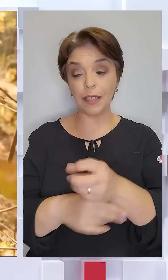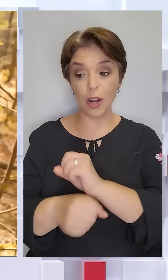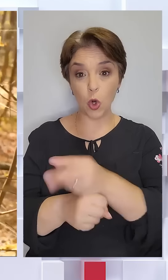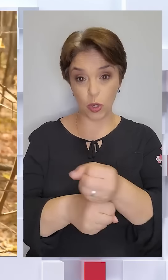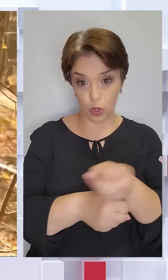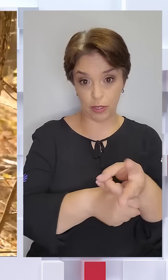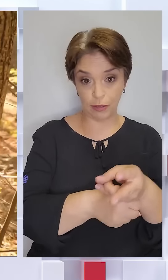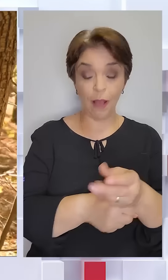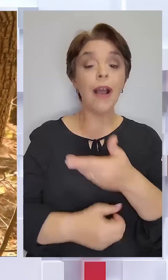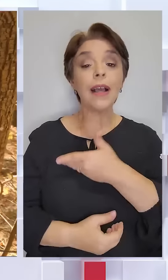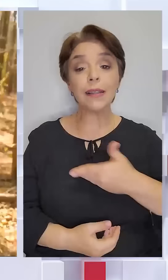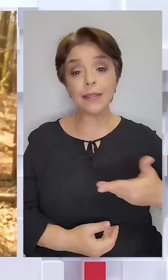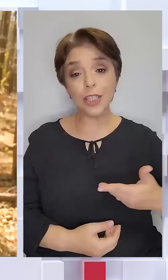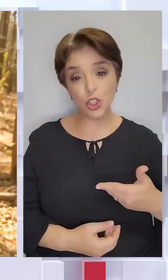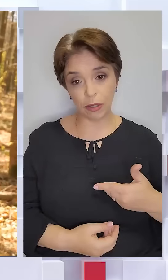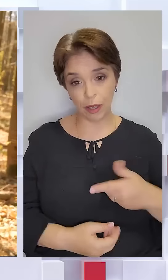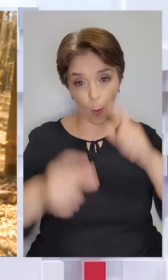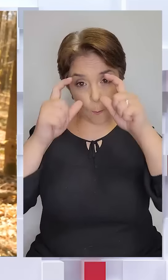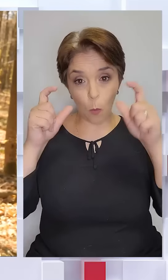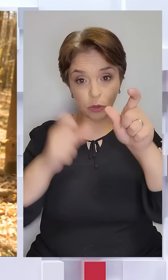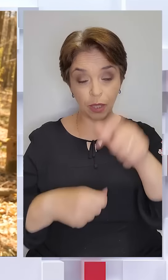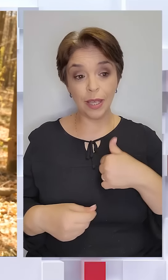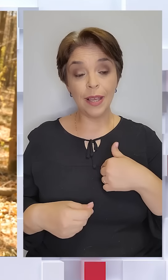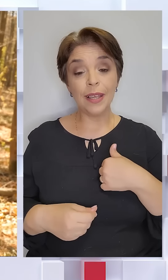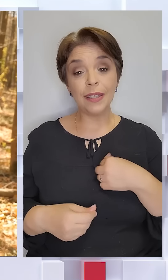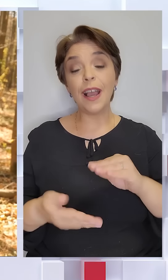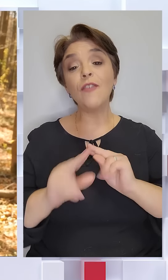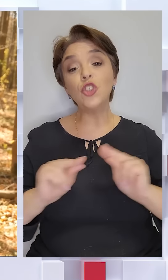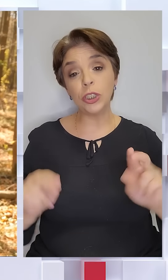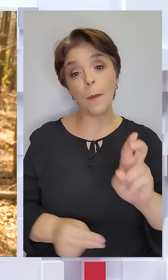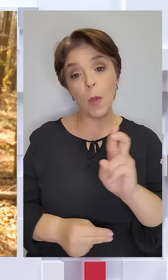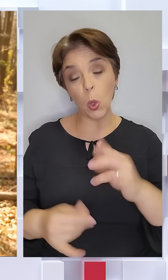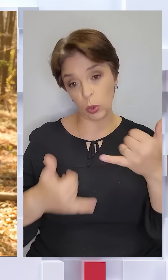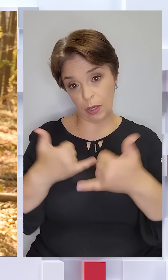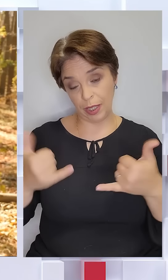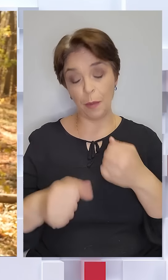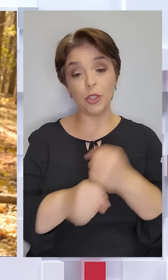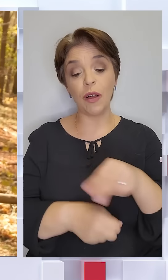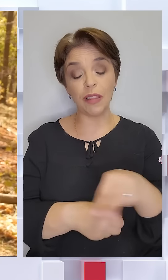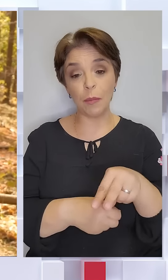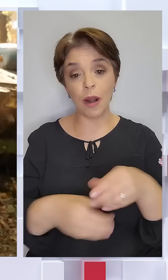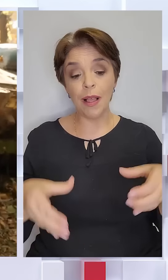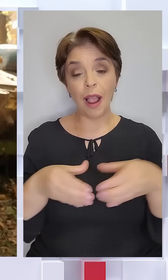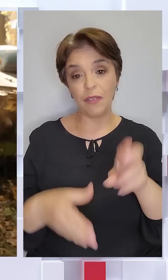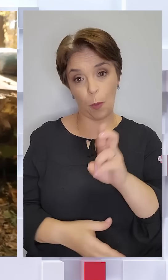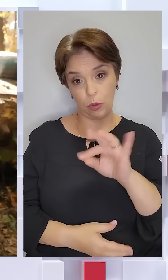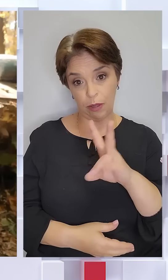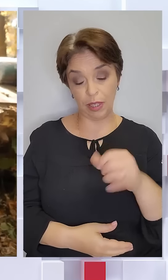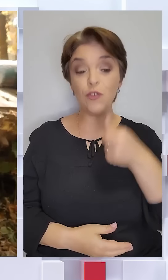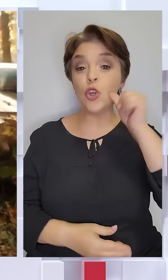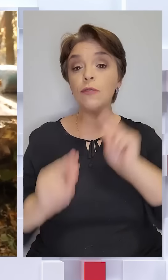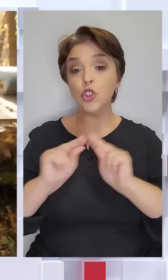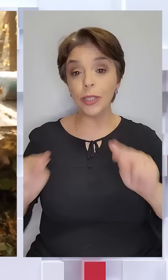можна сказати, класичний ботан. Моя спеціальний вчитель біології та хімії. Працював лаборантом кафедри ботаніків.